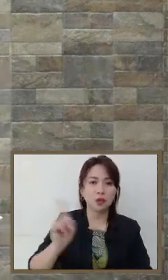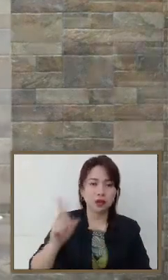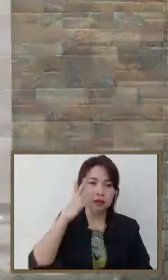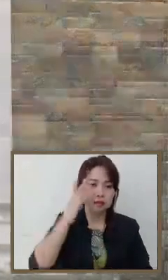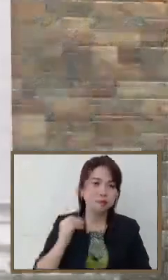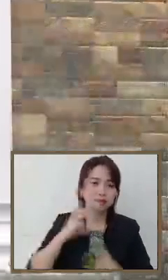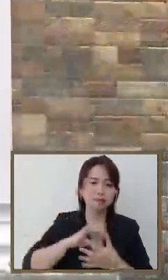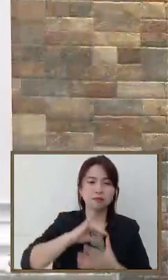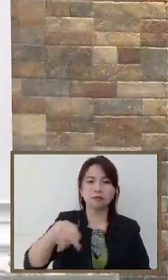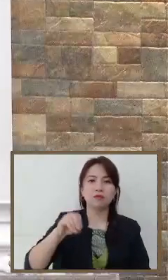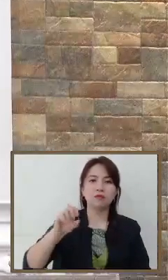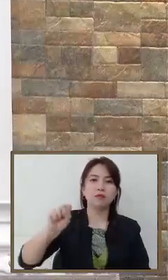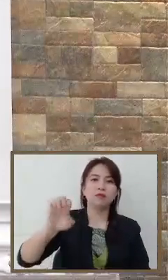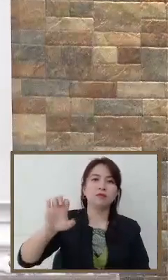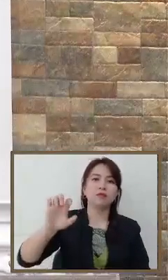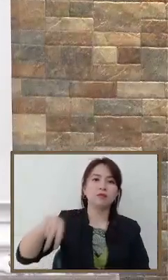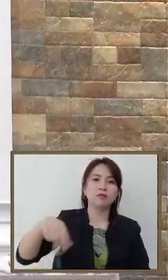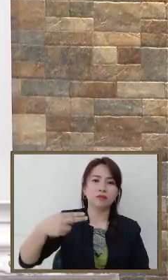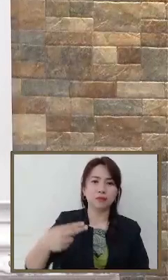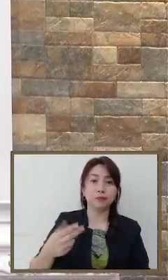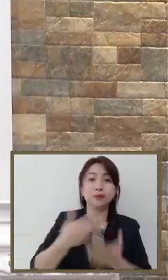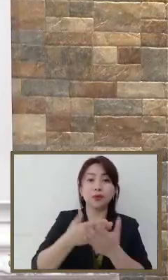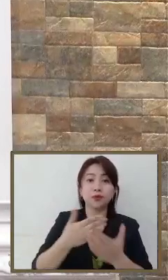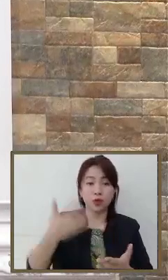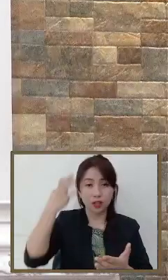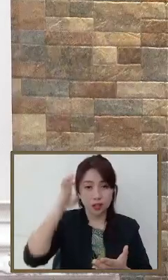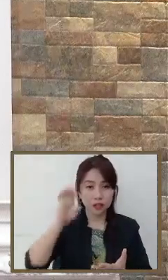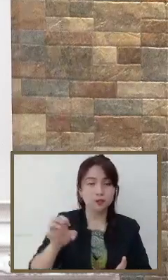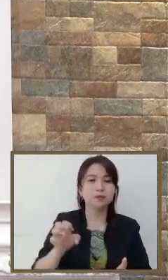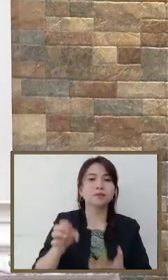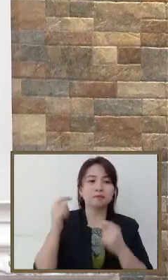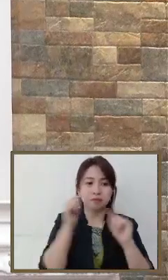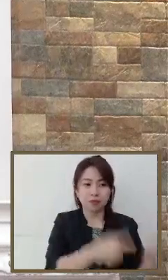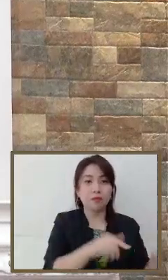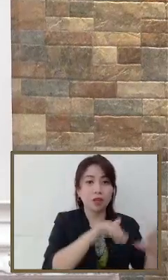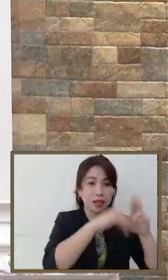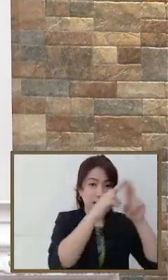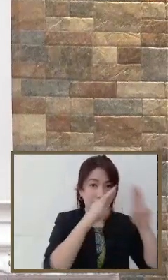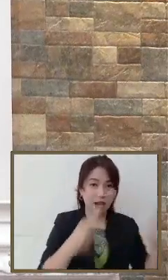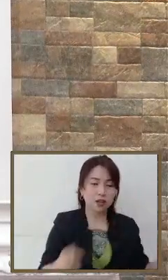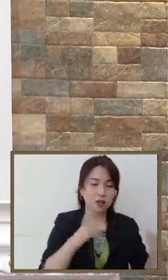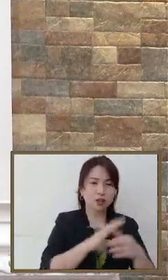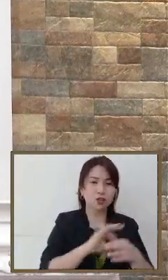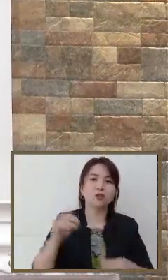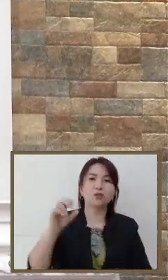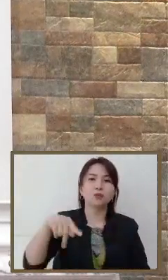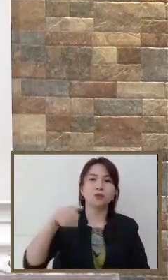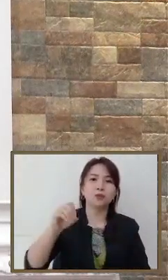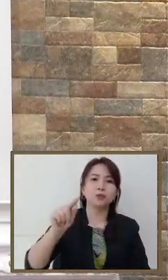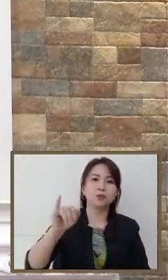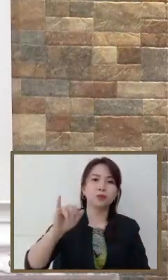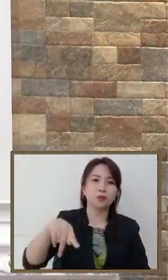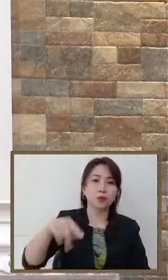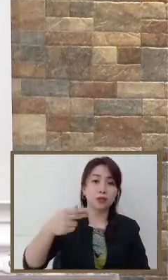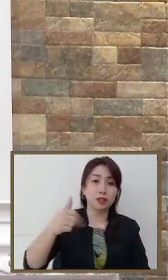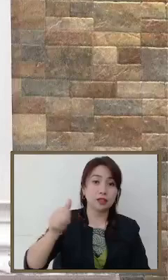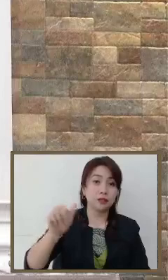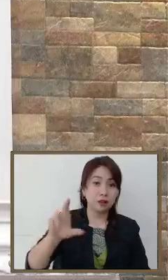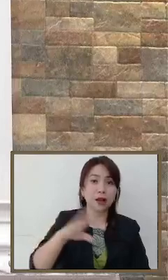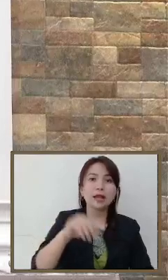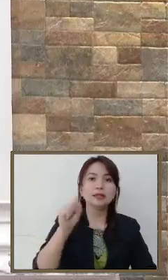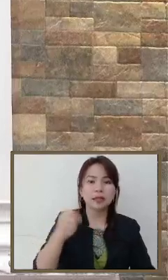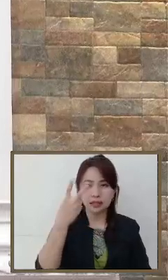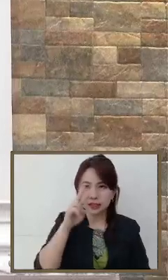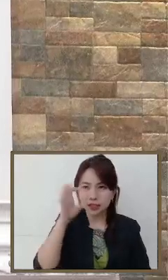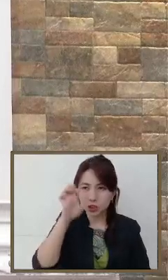karanasan before mapunta siya sa bahay ni potipar pero makikita niyo mga kapatid even potipar nakita niya kung paano ang Diyos